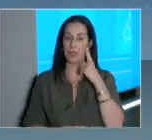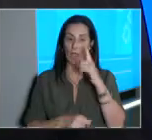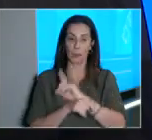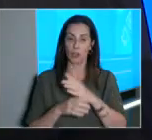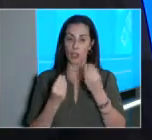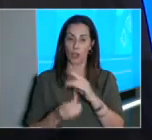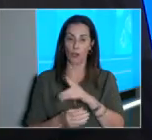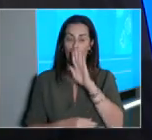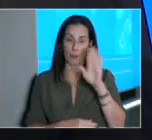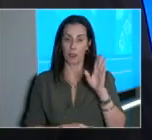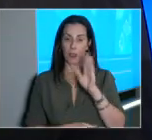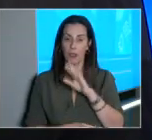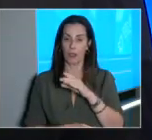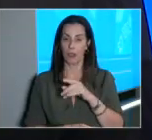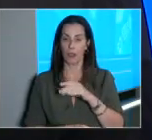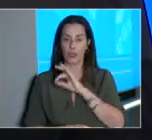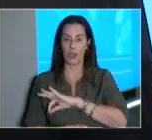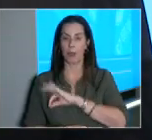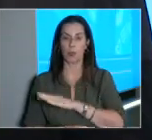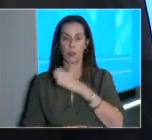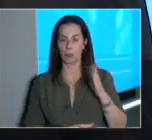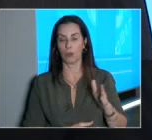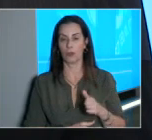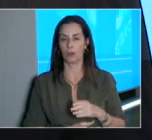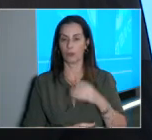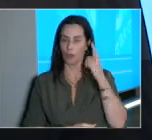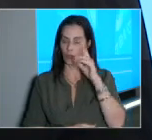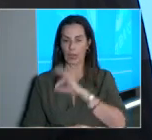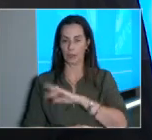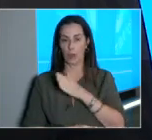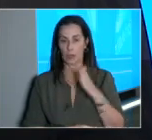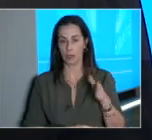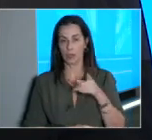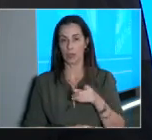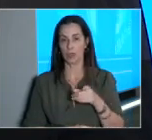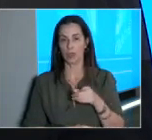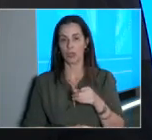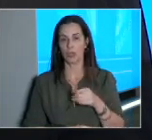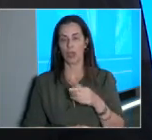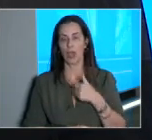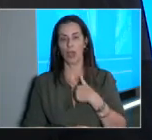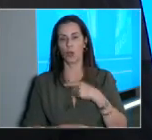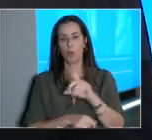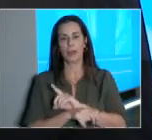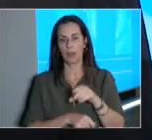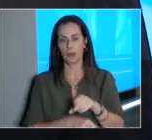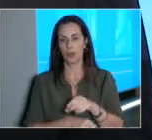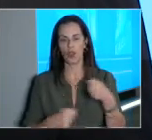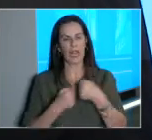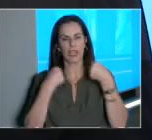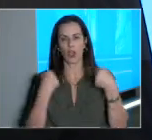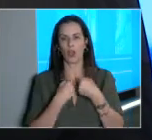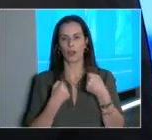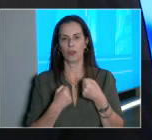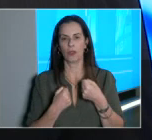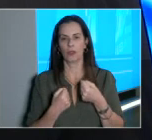זה משרת את הקמפיין של נתניהו, כשליברמן מתויק כשמאל. אוקיי. אני לא חושב שליברמן הוא שמאל. זה בעיקר, תראה, אנחנו בעידן כזה של התנגשויות, זאת אומרת,